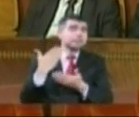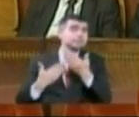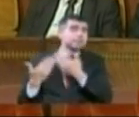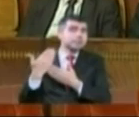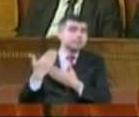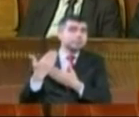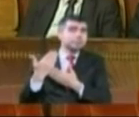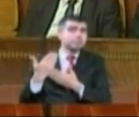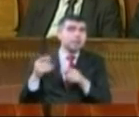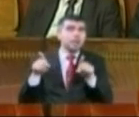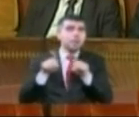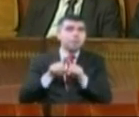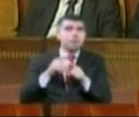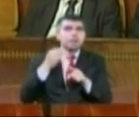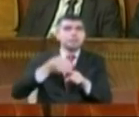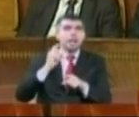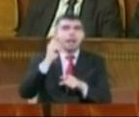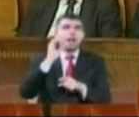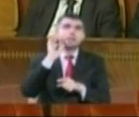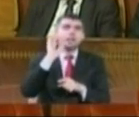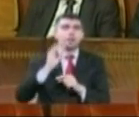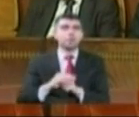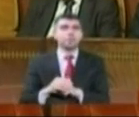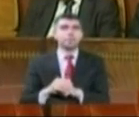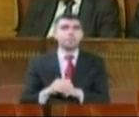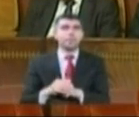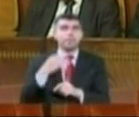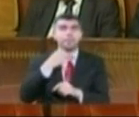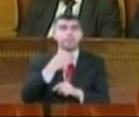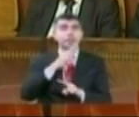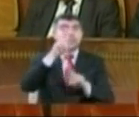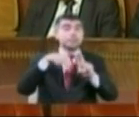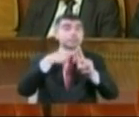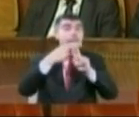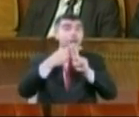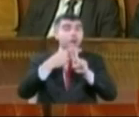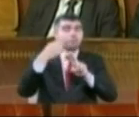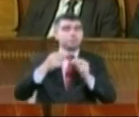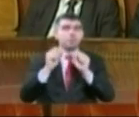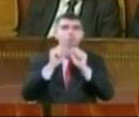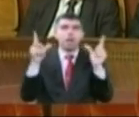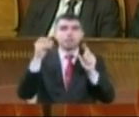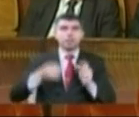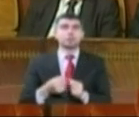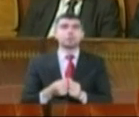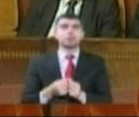من العيش، واحد النمط من العيش. احنا سيد وزير جوابكم هو دقيق ومفصل، بغيناكم